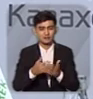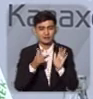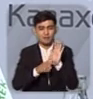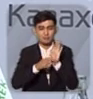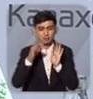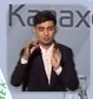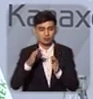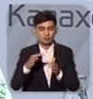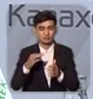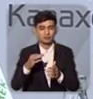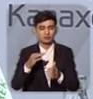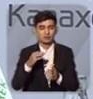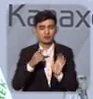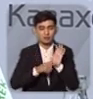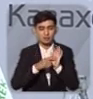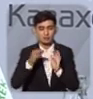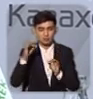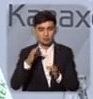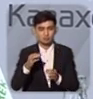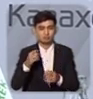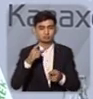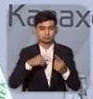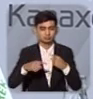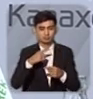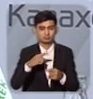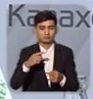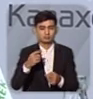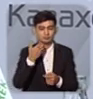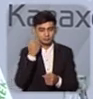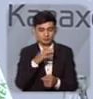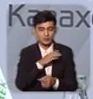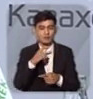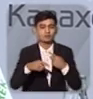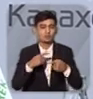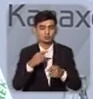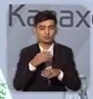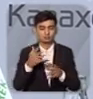70%. То есть на самом деле уже 70% средств уже прошли один оборот и пошли в следующий займ.